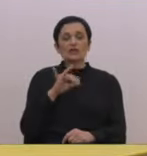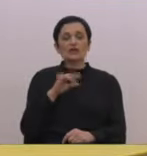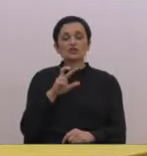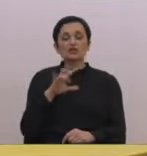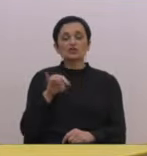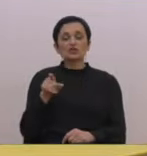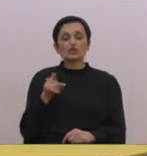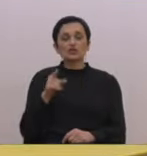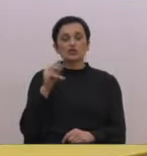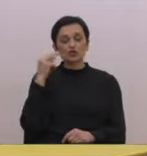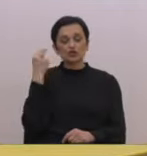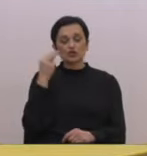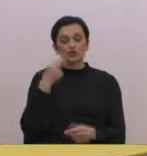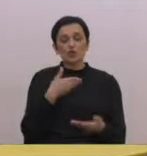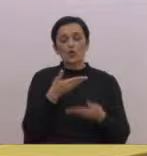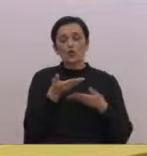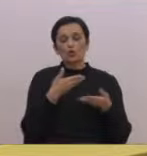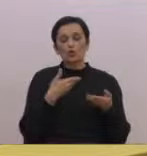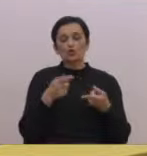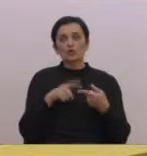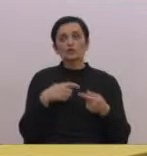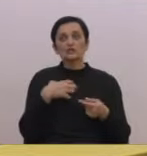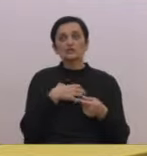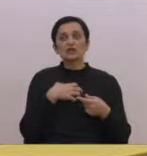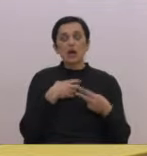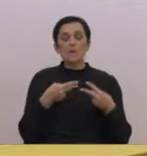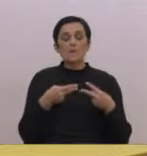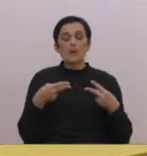ჩინეთთან ურთიერთობებს შეეხებოდა და ასევე სტრატეგიული